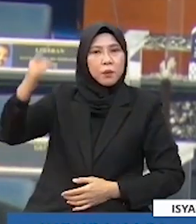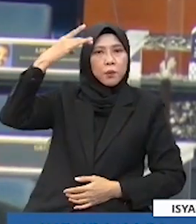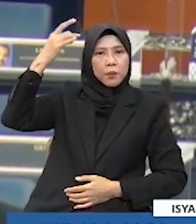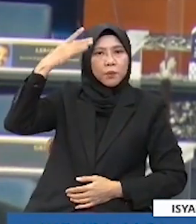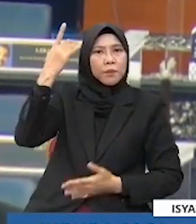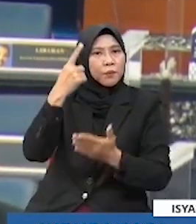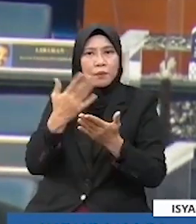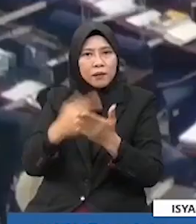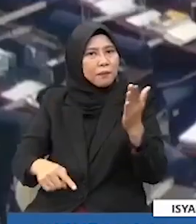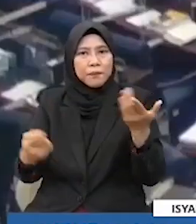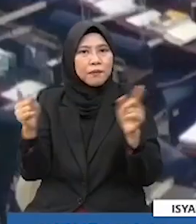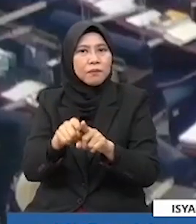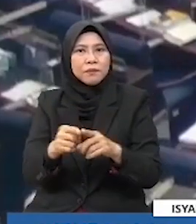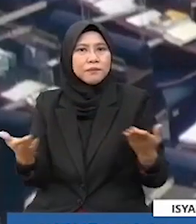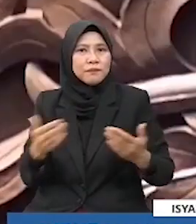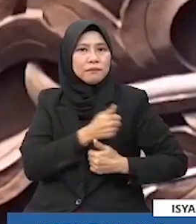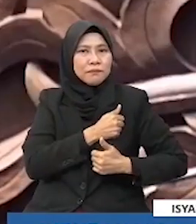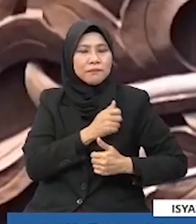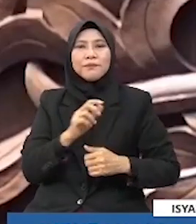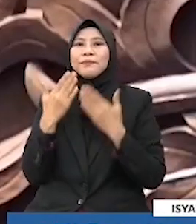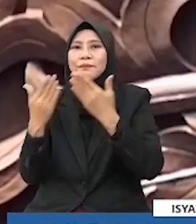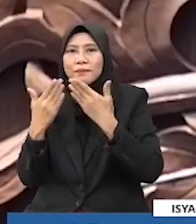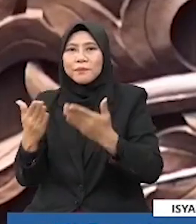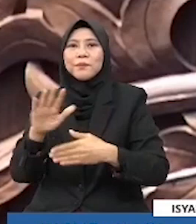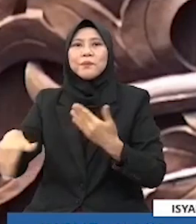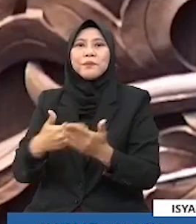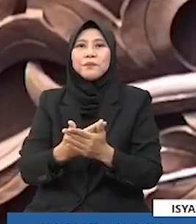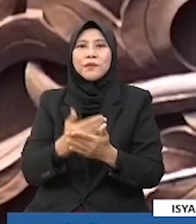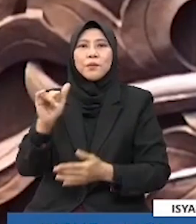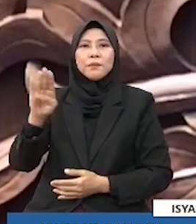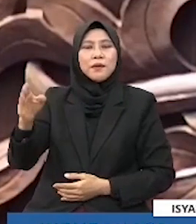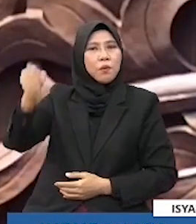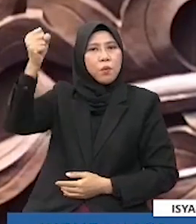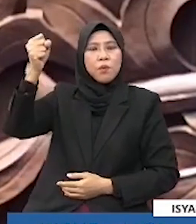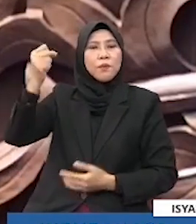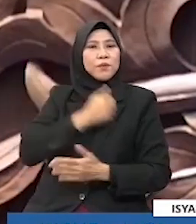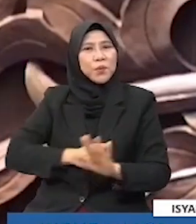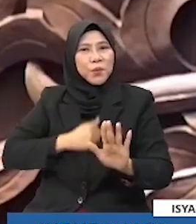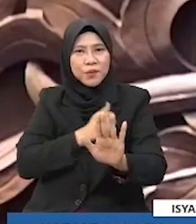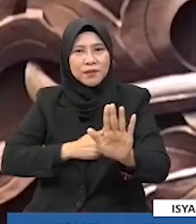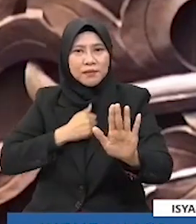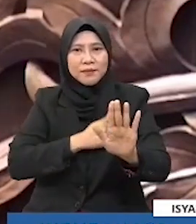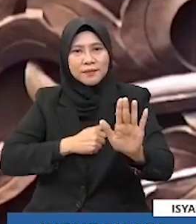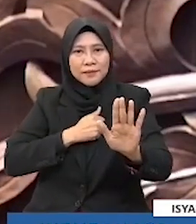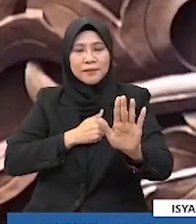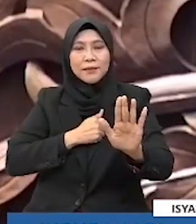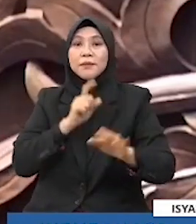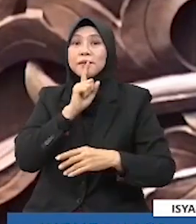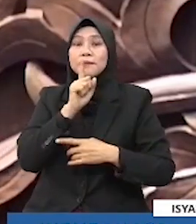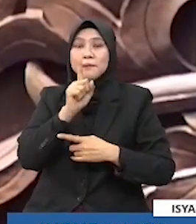heran kenapa jadi begitu rasisme tim rasisme yang Mama maaf maaf di